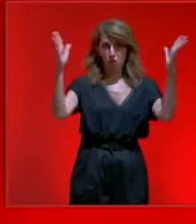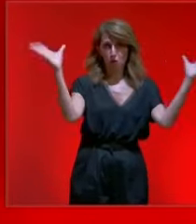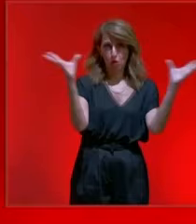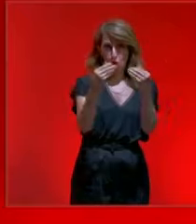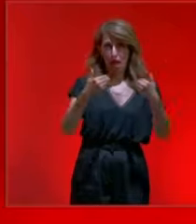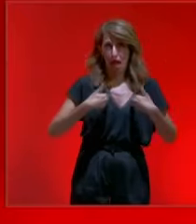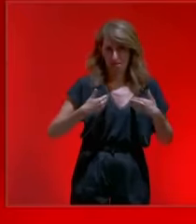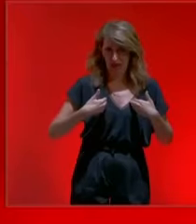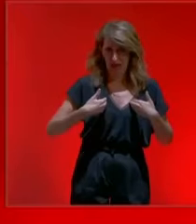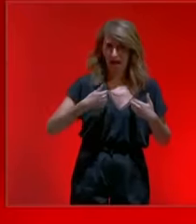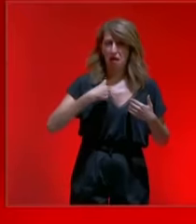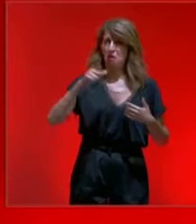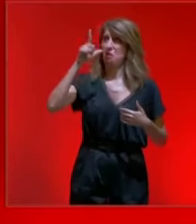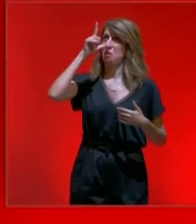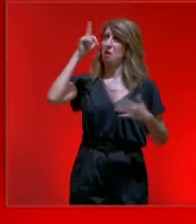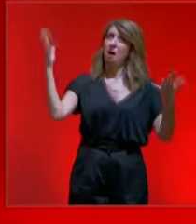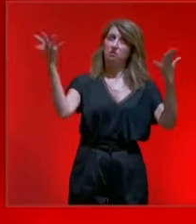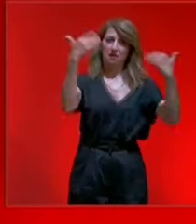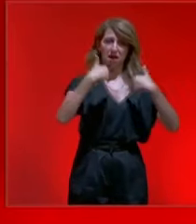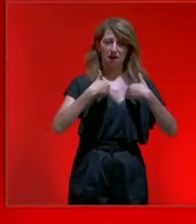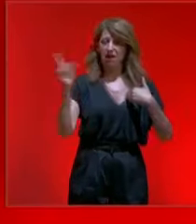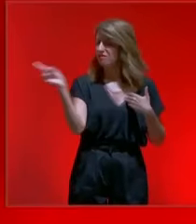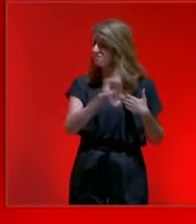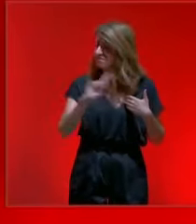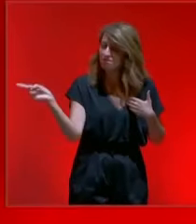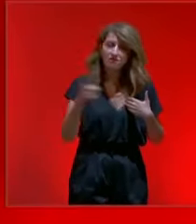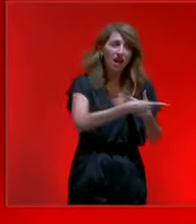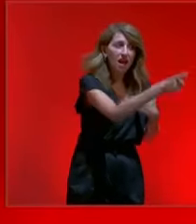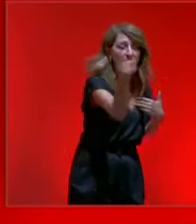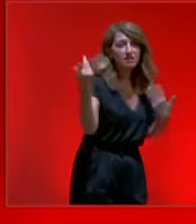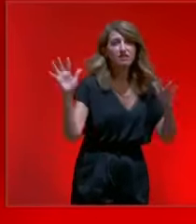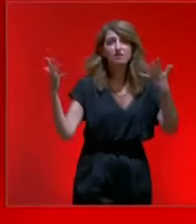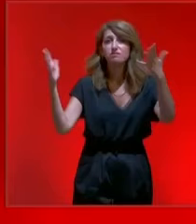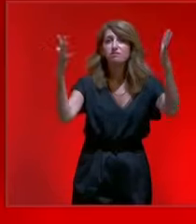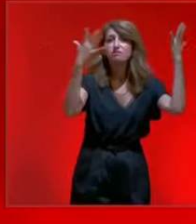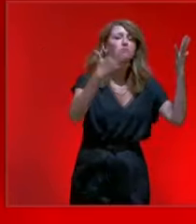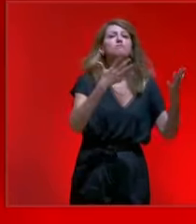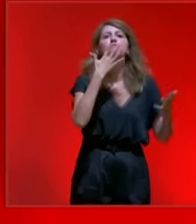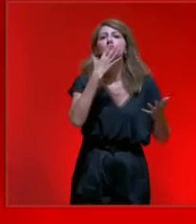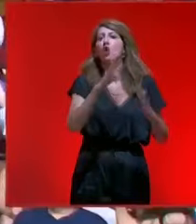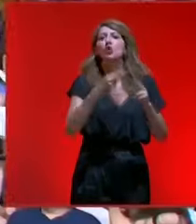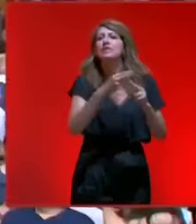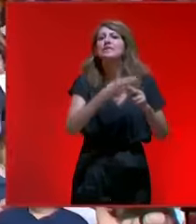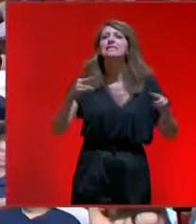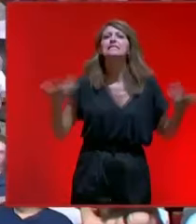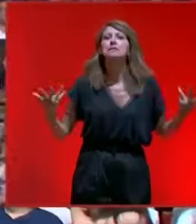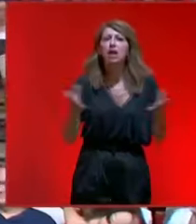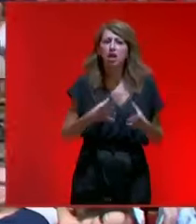Το χειροκρότημα, συντρόφισσες και σύντροφοι, αφορά τη συλλογική μας επιμονή, το συλλογικό μας